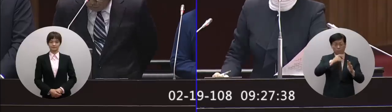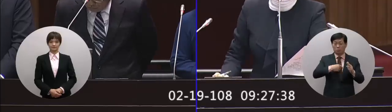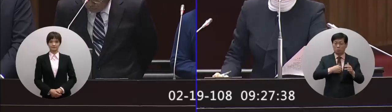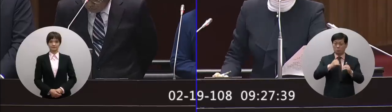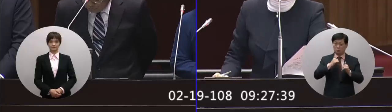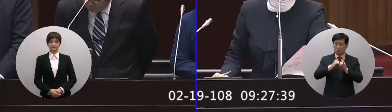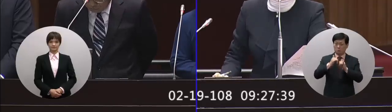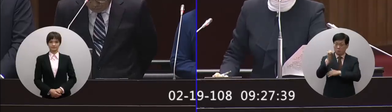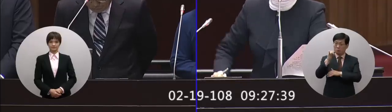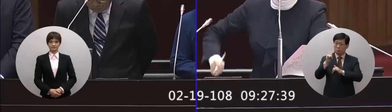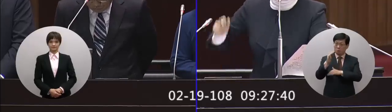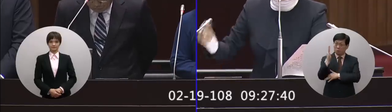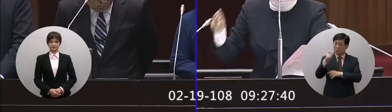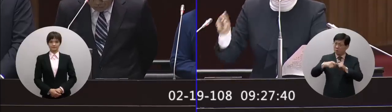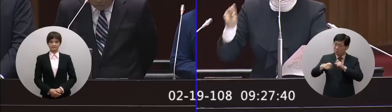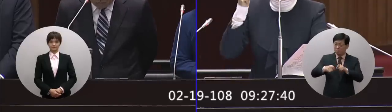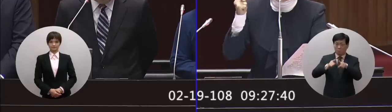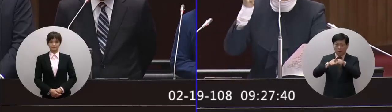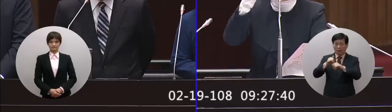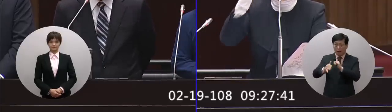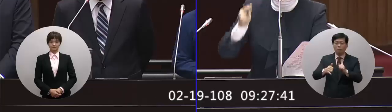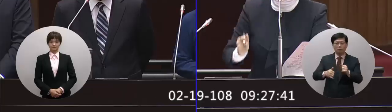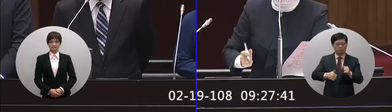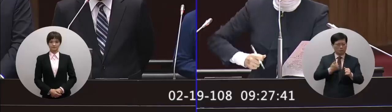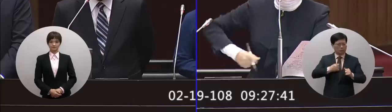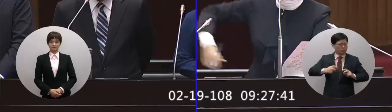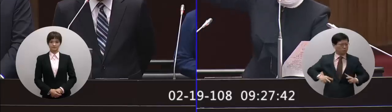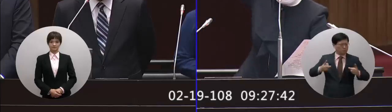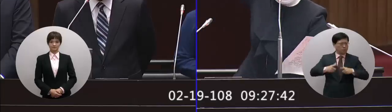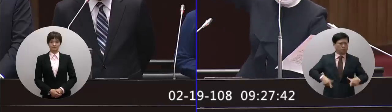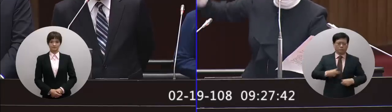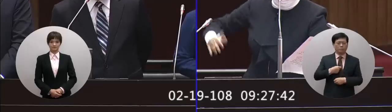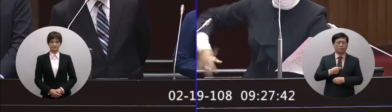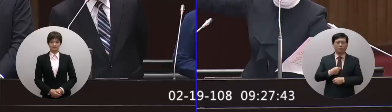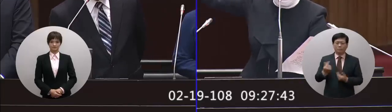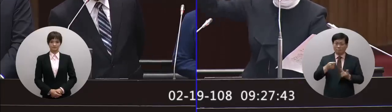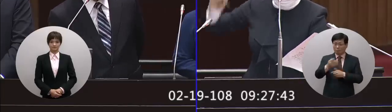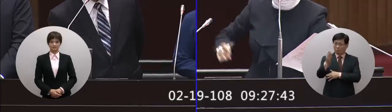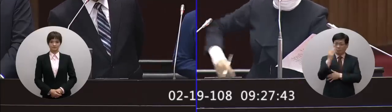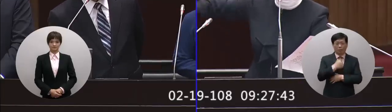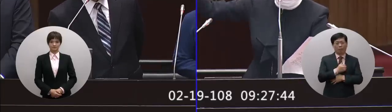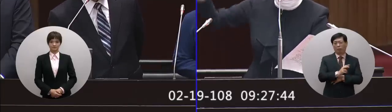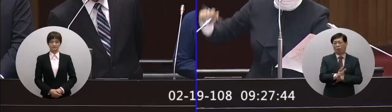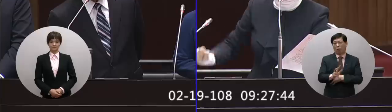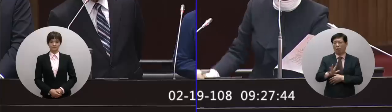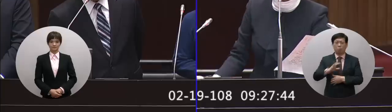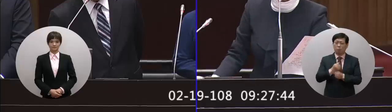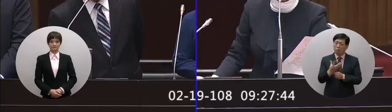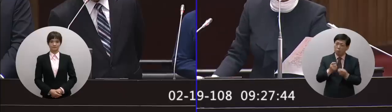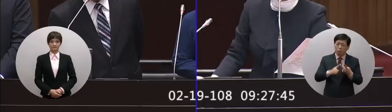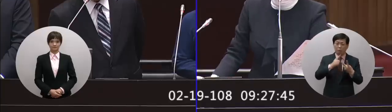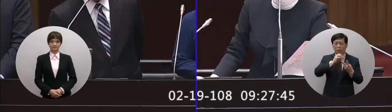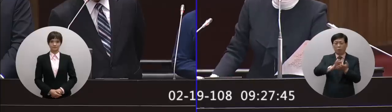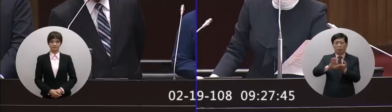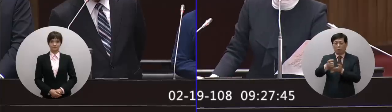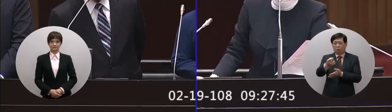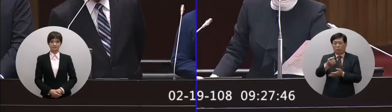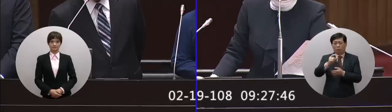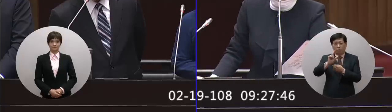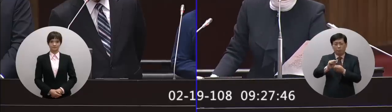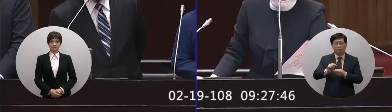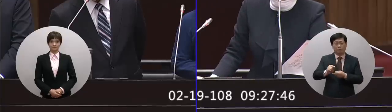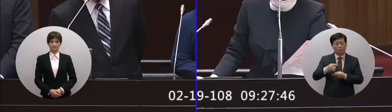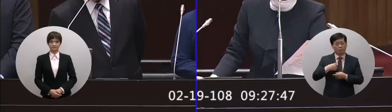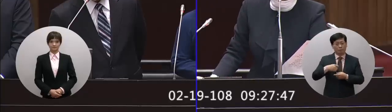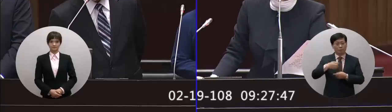气，本席再加一句，要有大魄力啊！我们看到这些政府不作为，然后执行率又非常的低，花